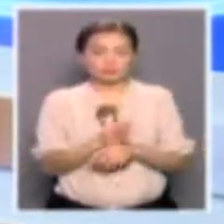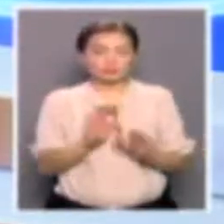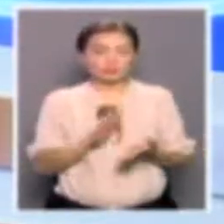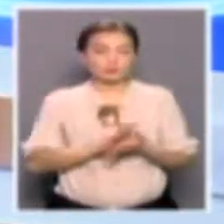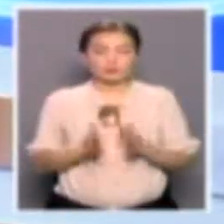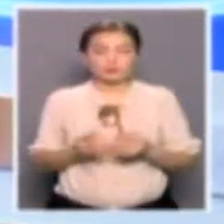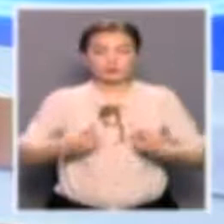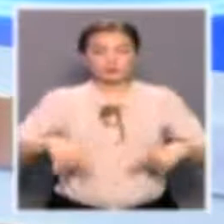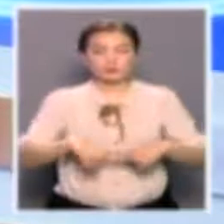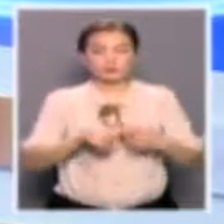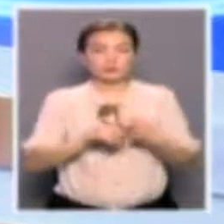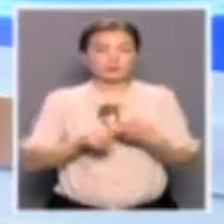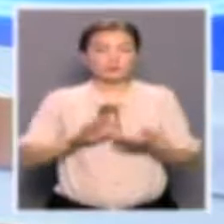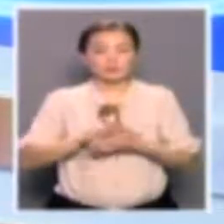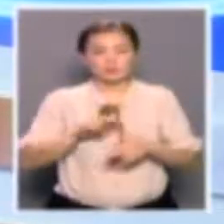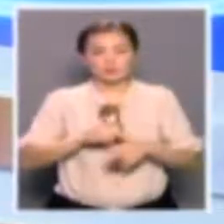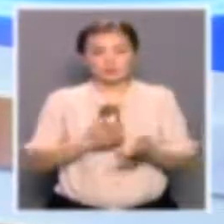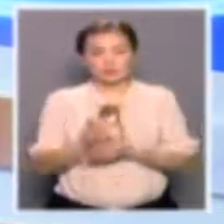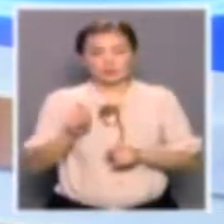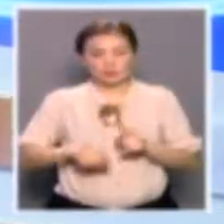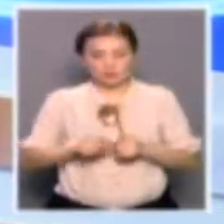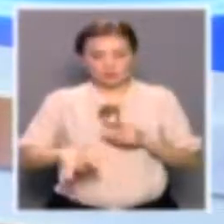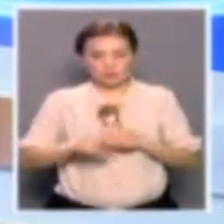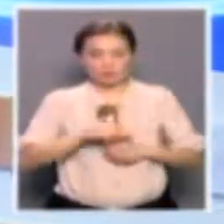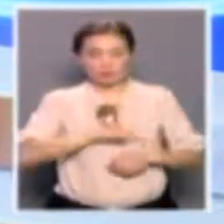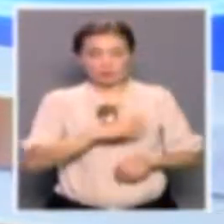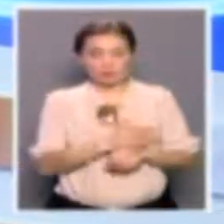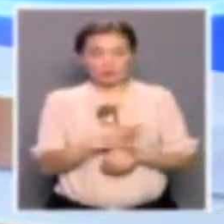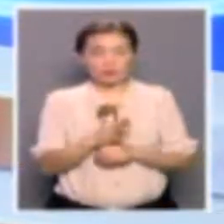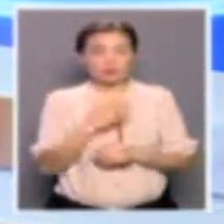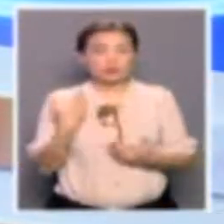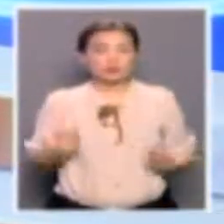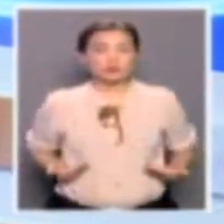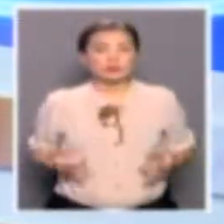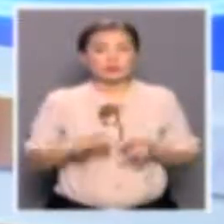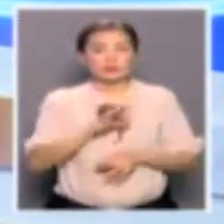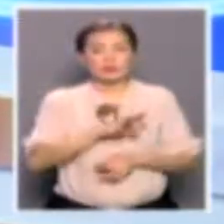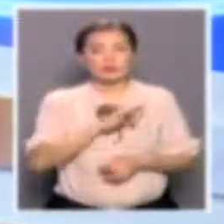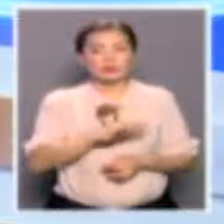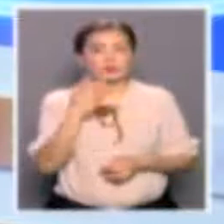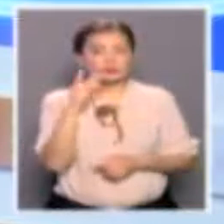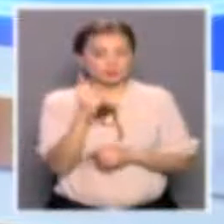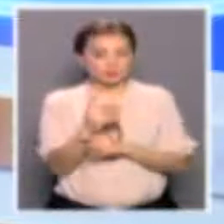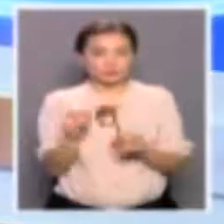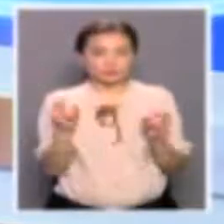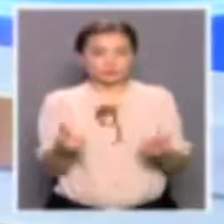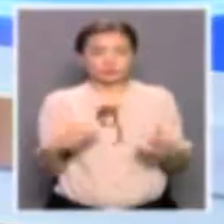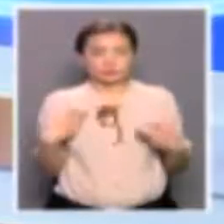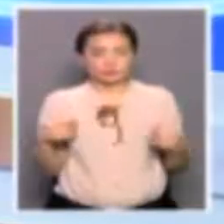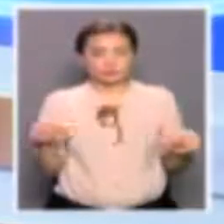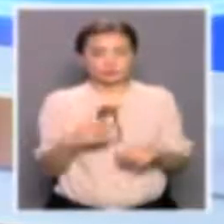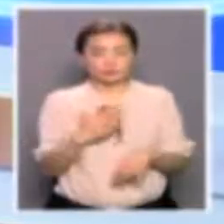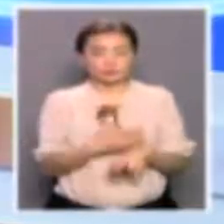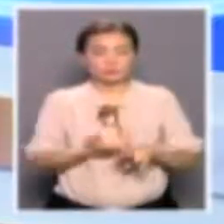чрезвычайным ситуациям и полицейской службы провели совместный рейд. А по словам жителей, использование пиротехники опасно и